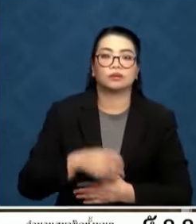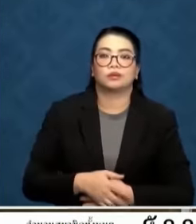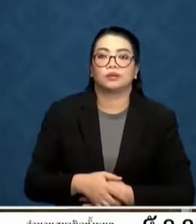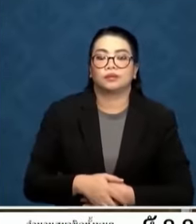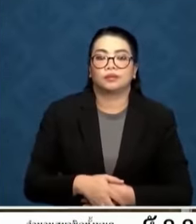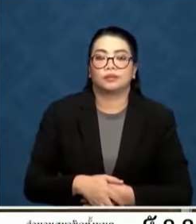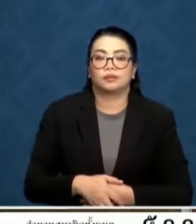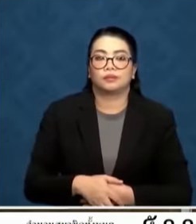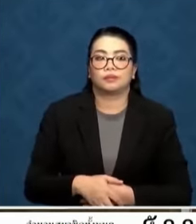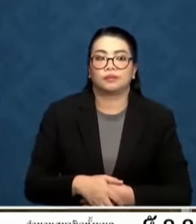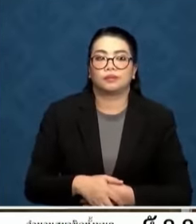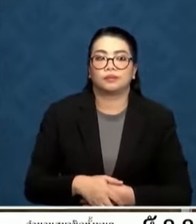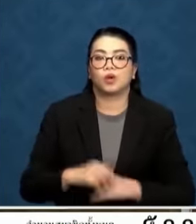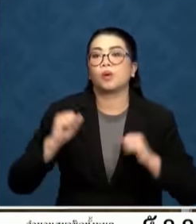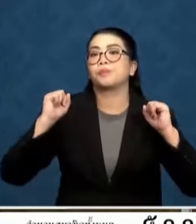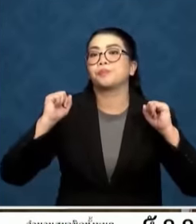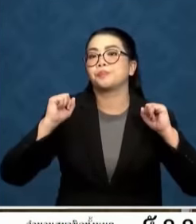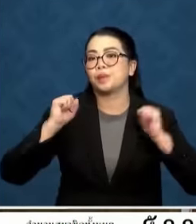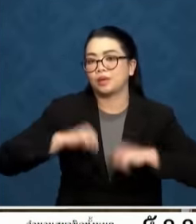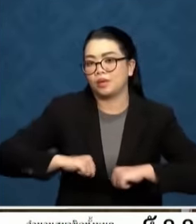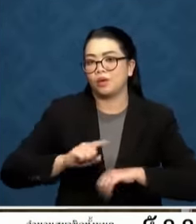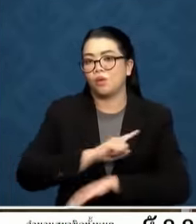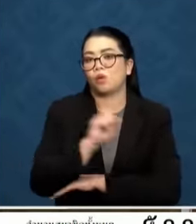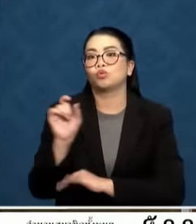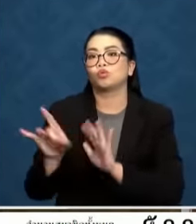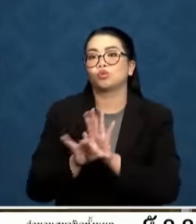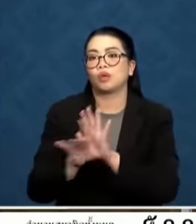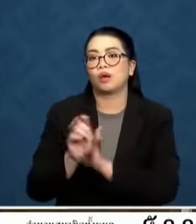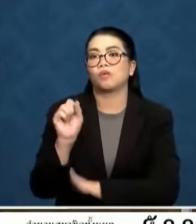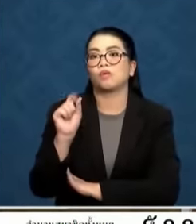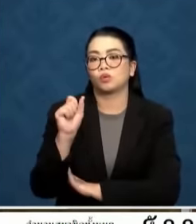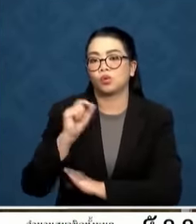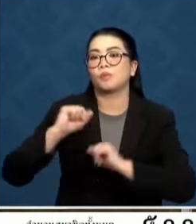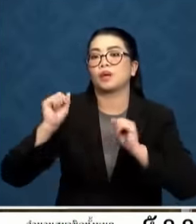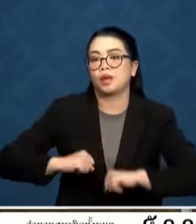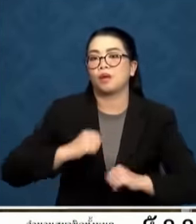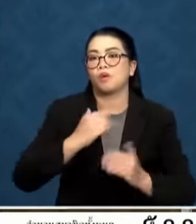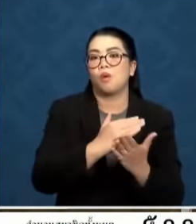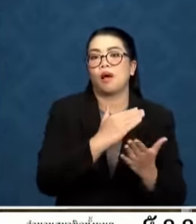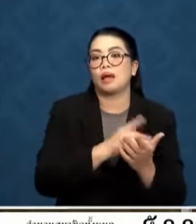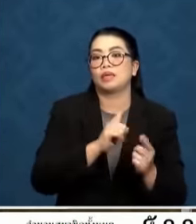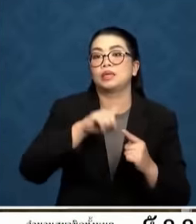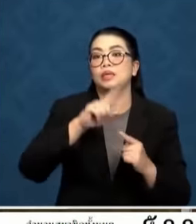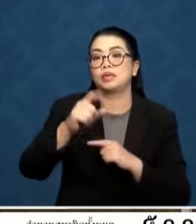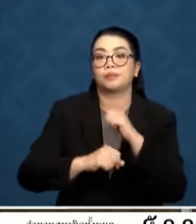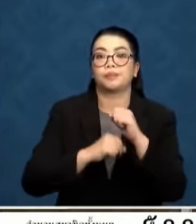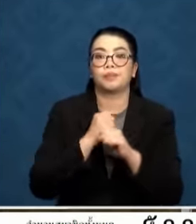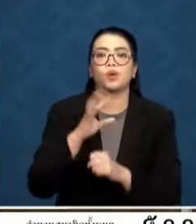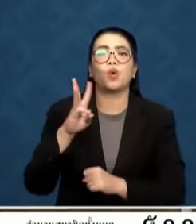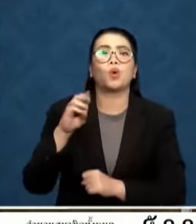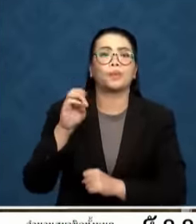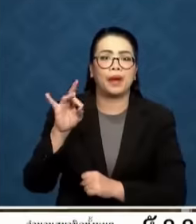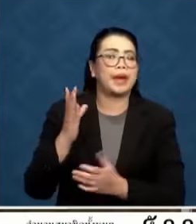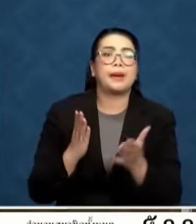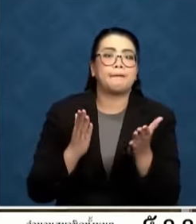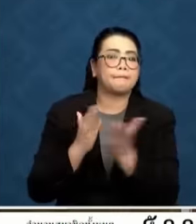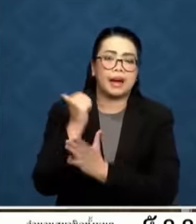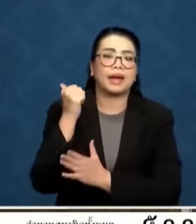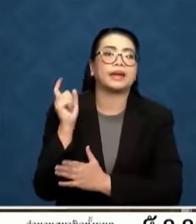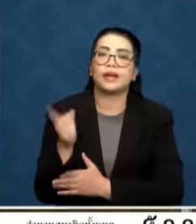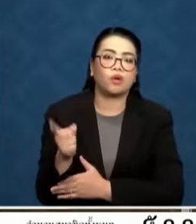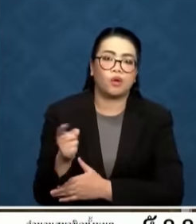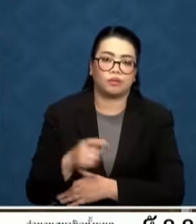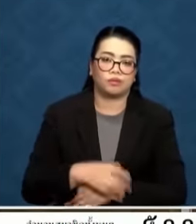ตอนลงมติงบประมาณวาระ 1ปี68ผ่านสภา